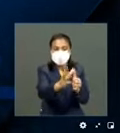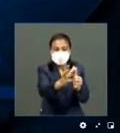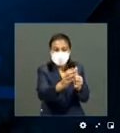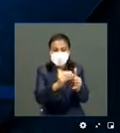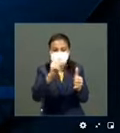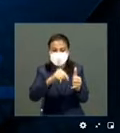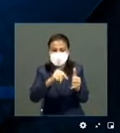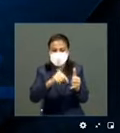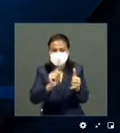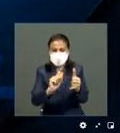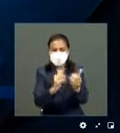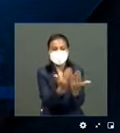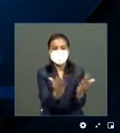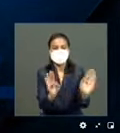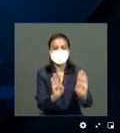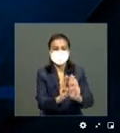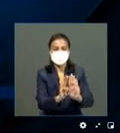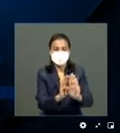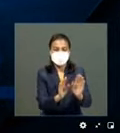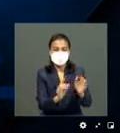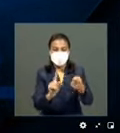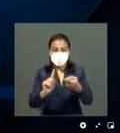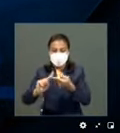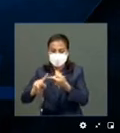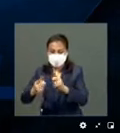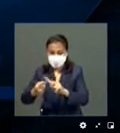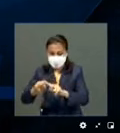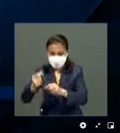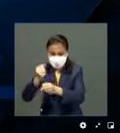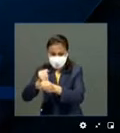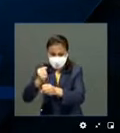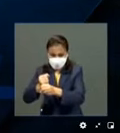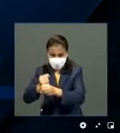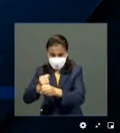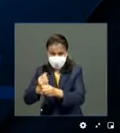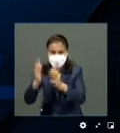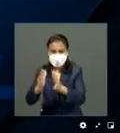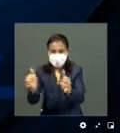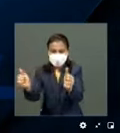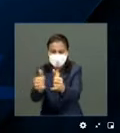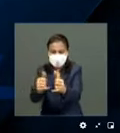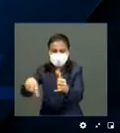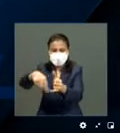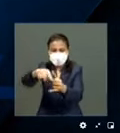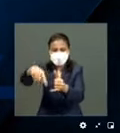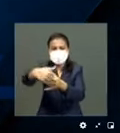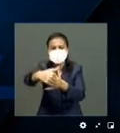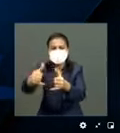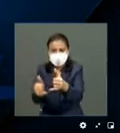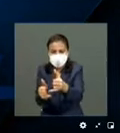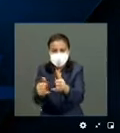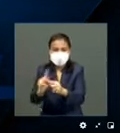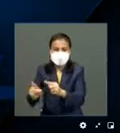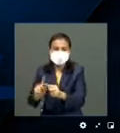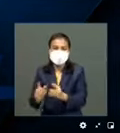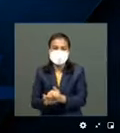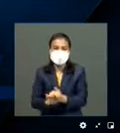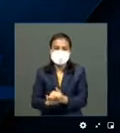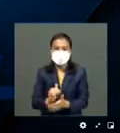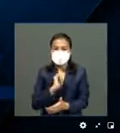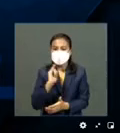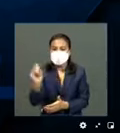ส่วนของครอบครัวเพื่อนผู้ดูแลผู้ใกล้ชิดนะคะแล้วก็มีการเดินทางไปตล